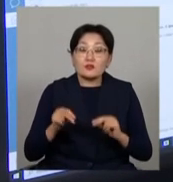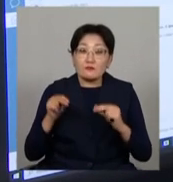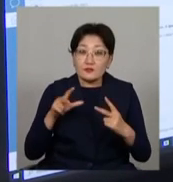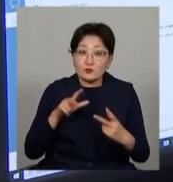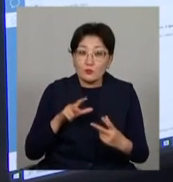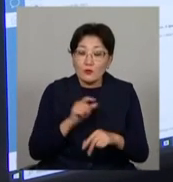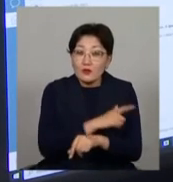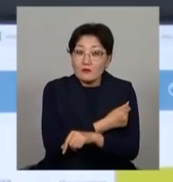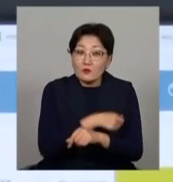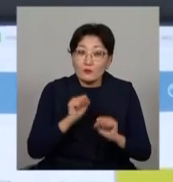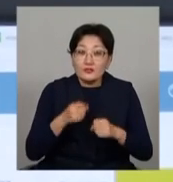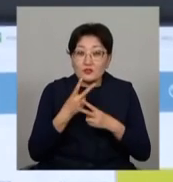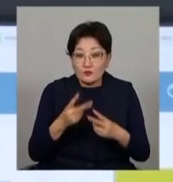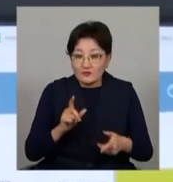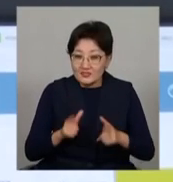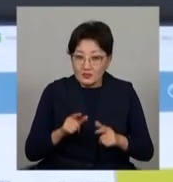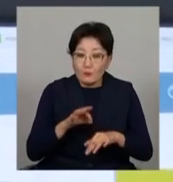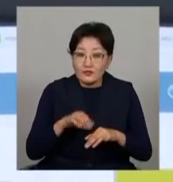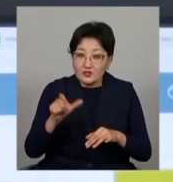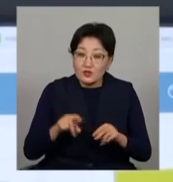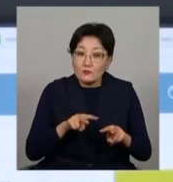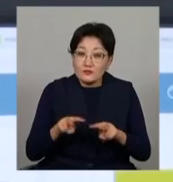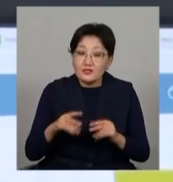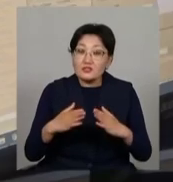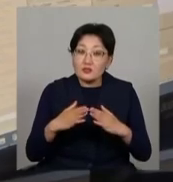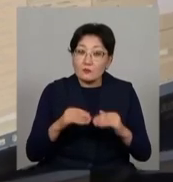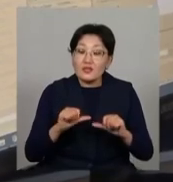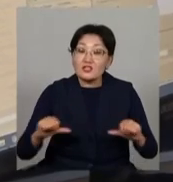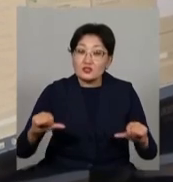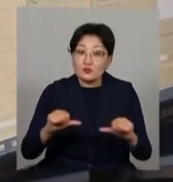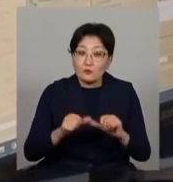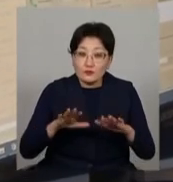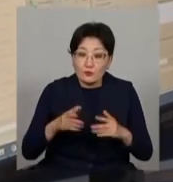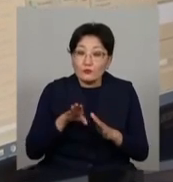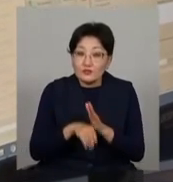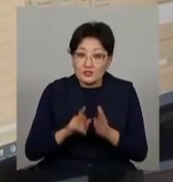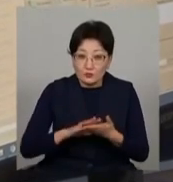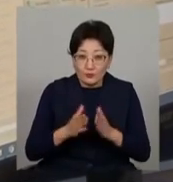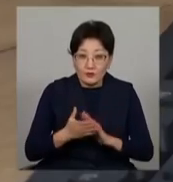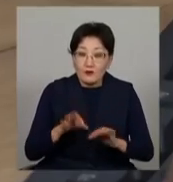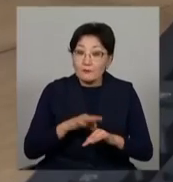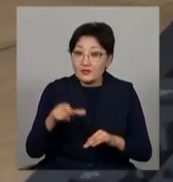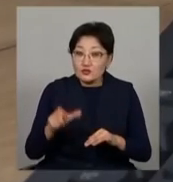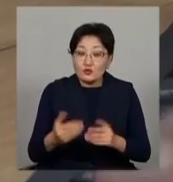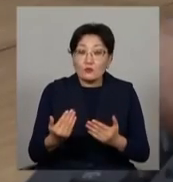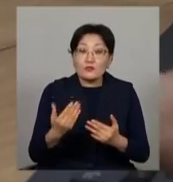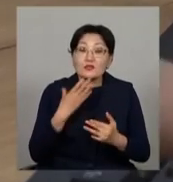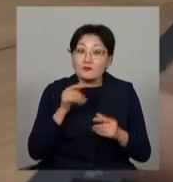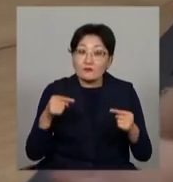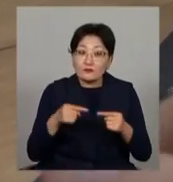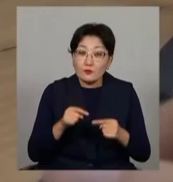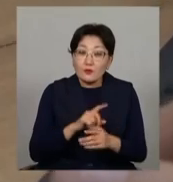видеозвонка врач может убедиться, действительно ли пациент соблюдает домашний карантин. А в случае ухудшения состояния больного, его